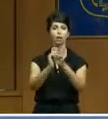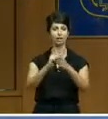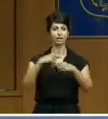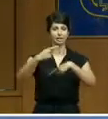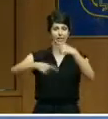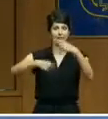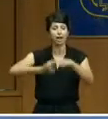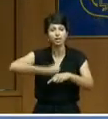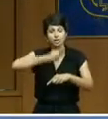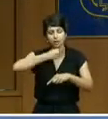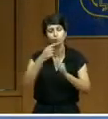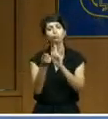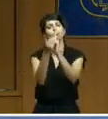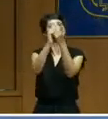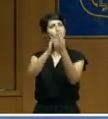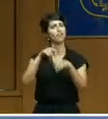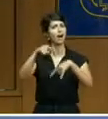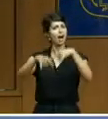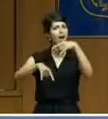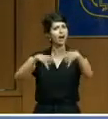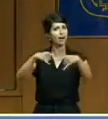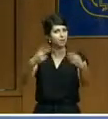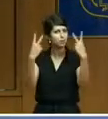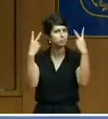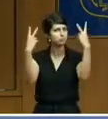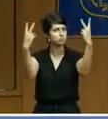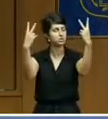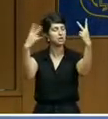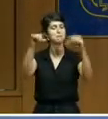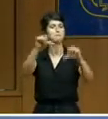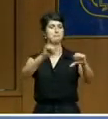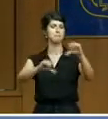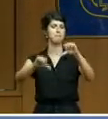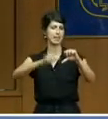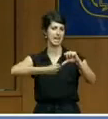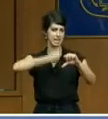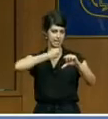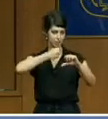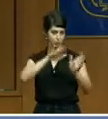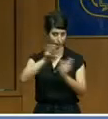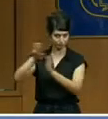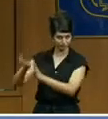ההזדקנותי הזה, הופך את החיה הזאת לחיה נחשקת במדעי ההזדקנות.